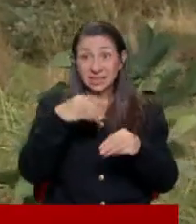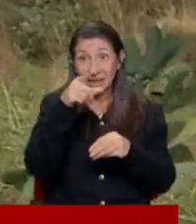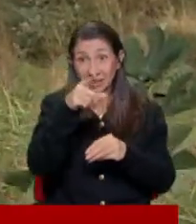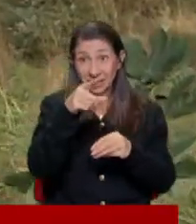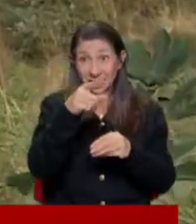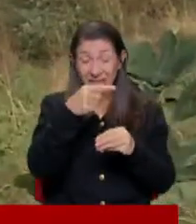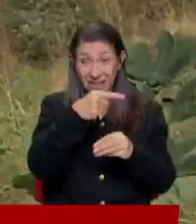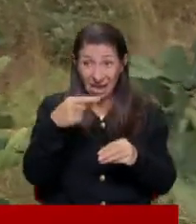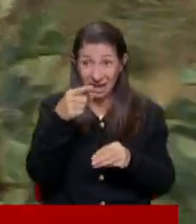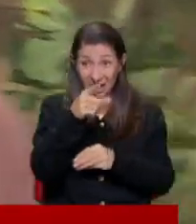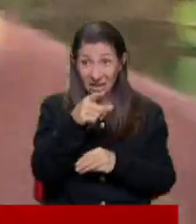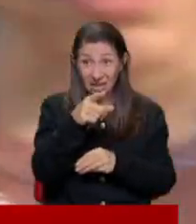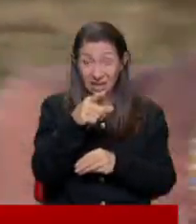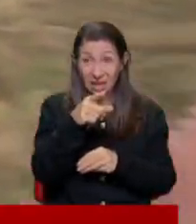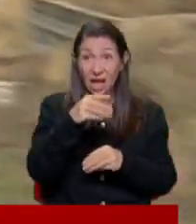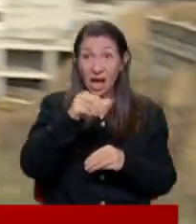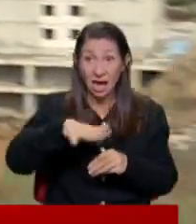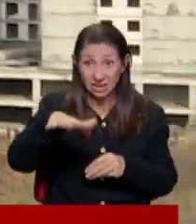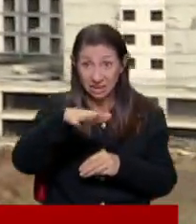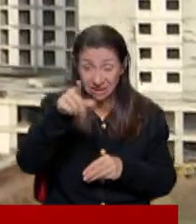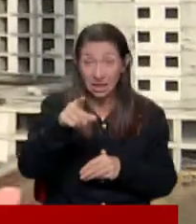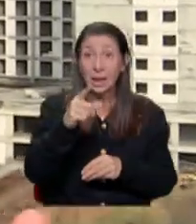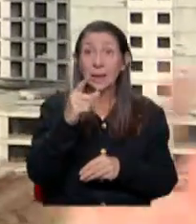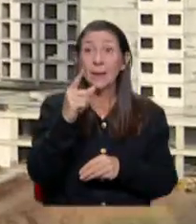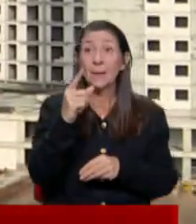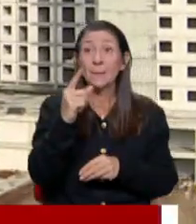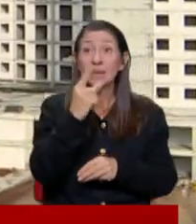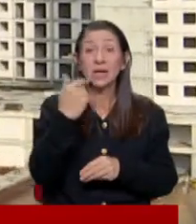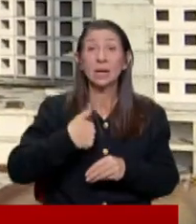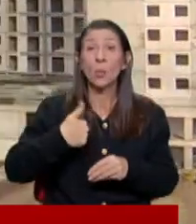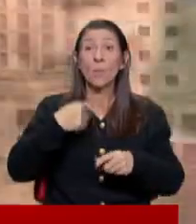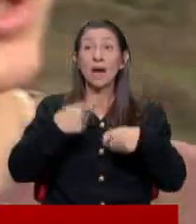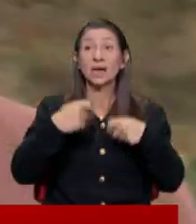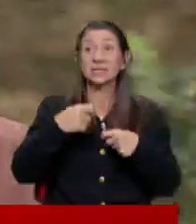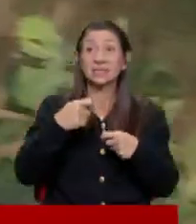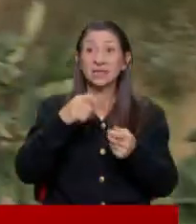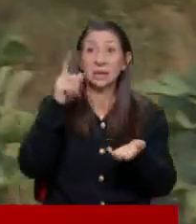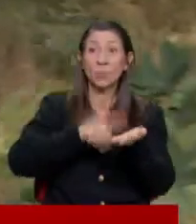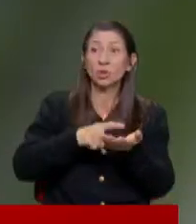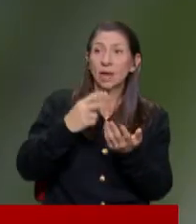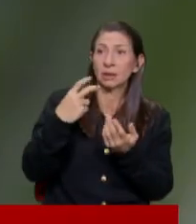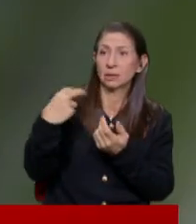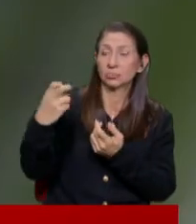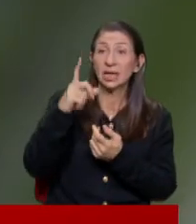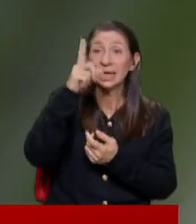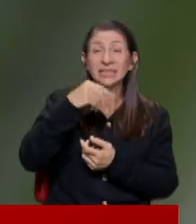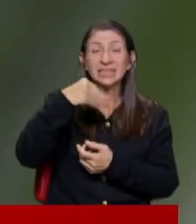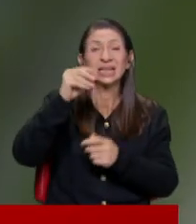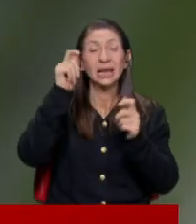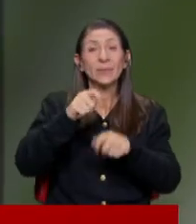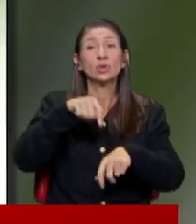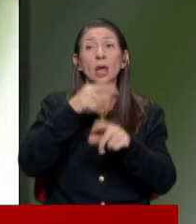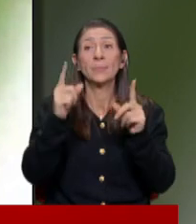arada daireleri, arsasını bir kamu bankasına ipotek verilmiş. İlk satışın